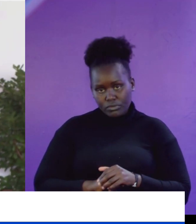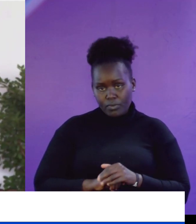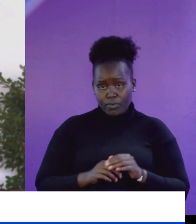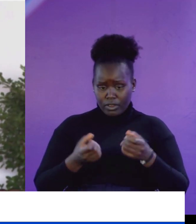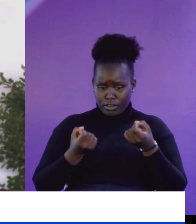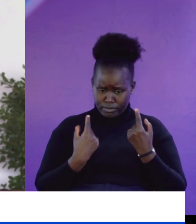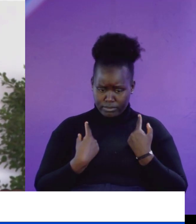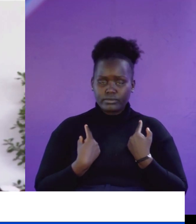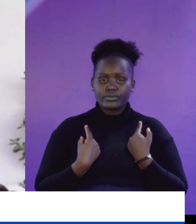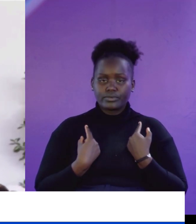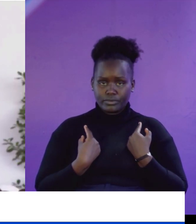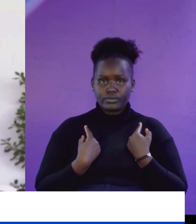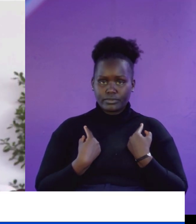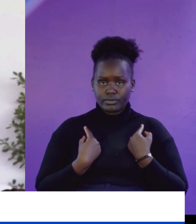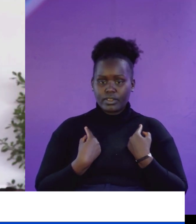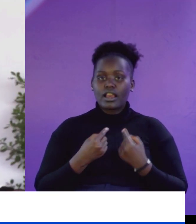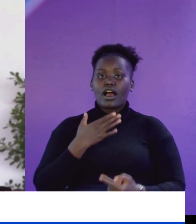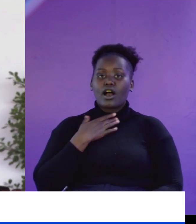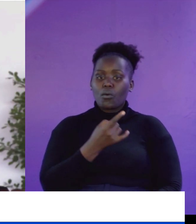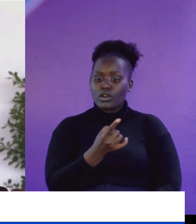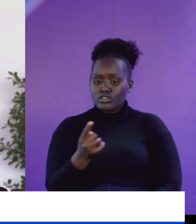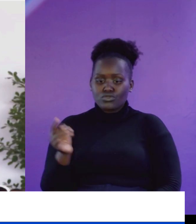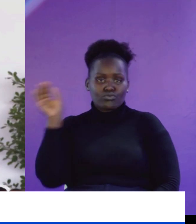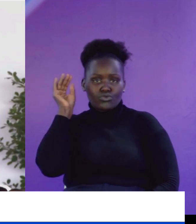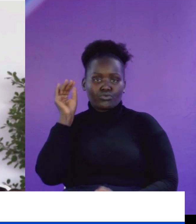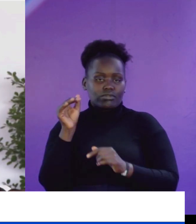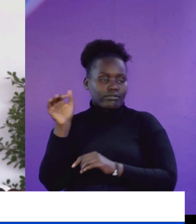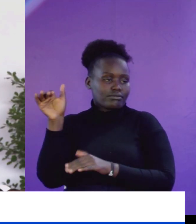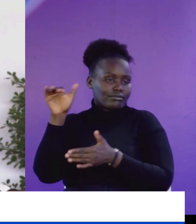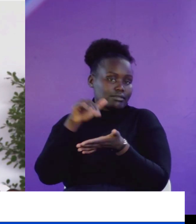Tunaelewana? Nataka munisikize tena.